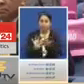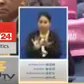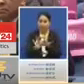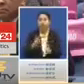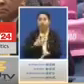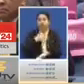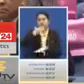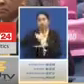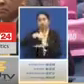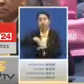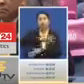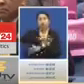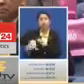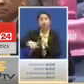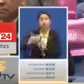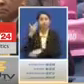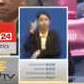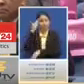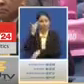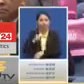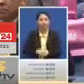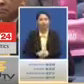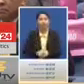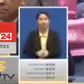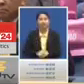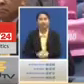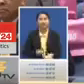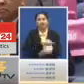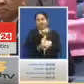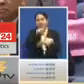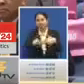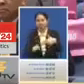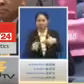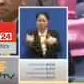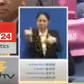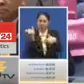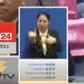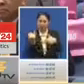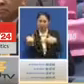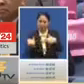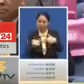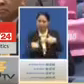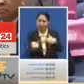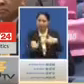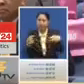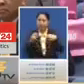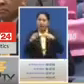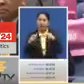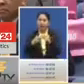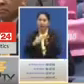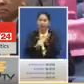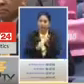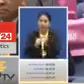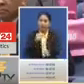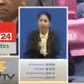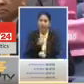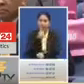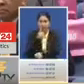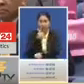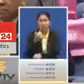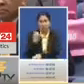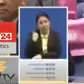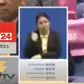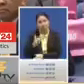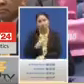ราบแล้วอาการที่ว่านี้เนี่ยท่านจะรักษาหายไหมผมเชื่อว่ามาดูแล้วเนี่ย